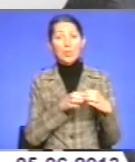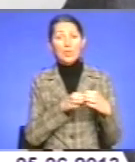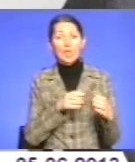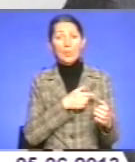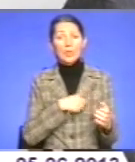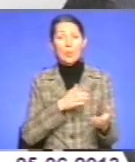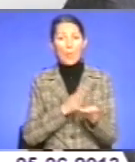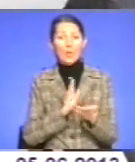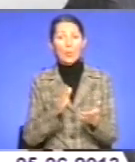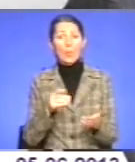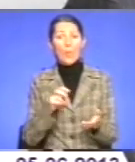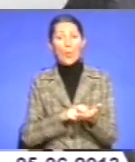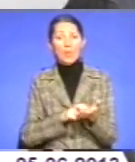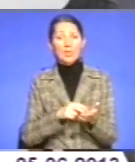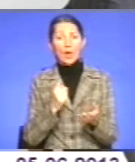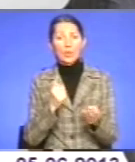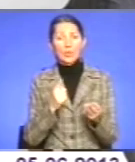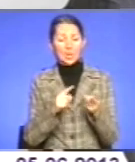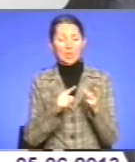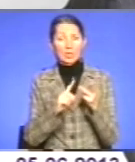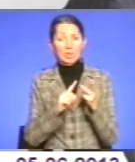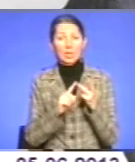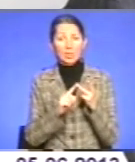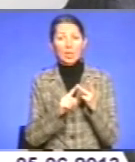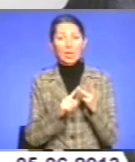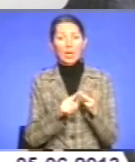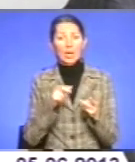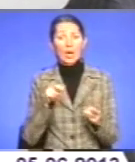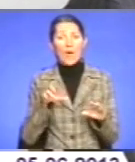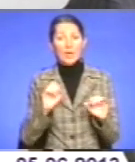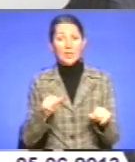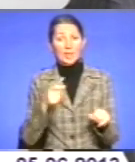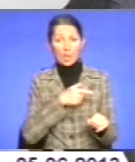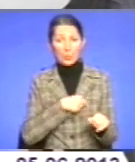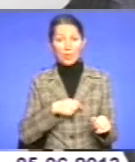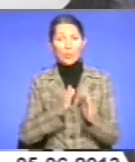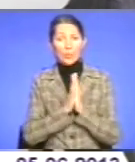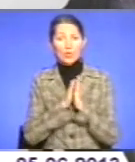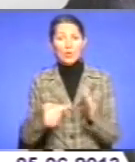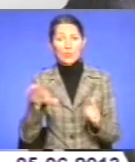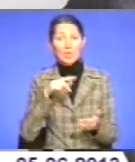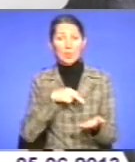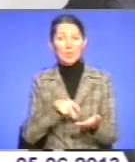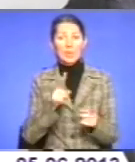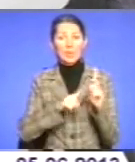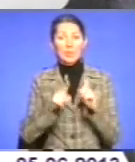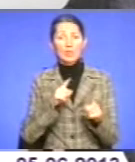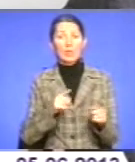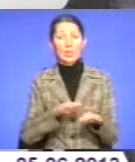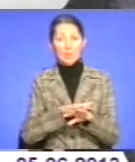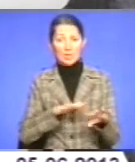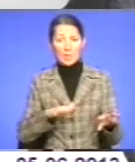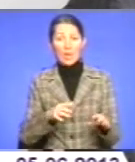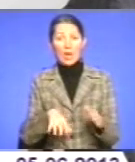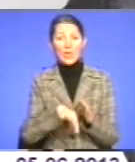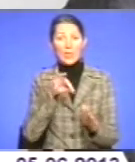боятися 1/3 провладних депутатів. Я закликаю всіх прийти до сесійної зали, обирати бюджет,